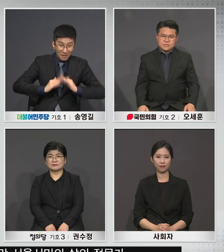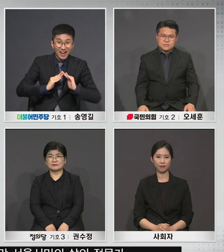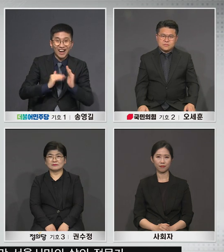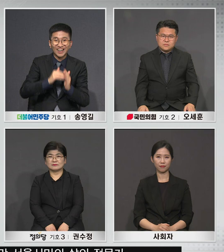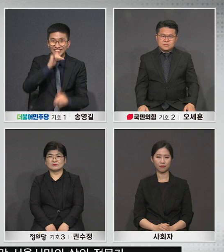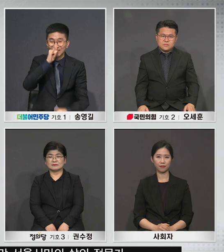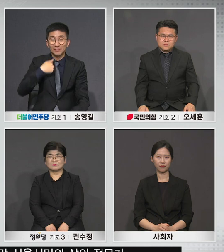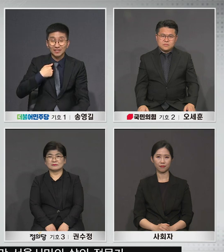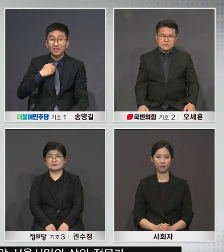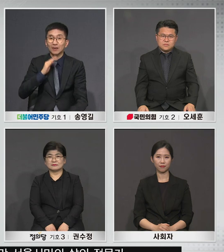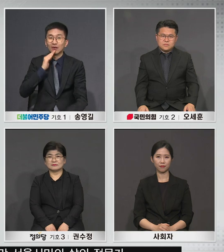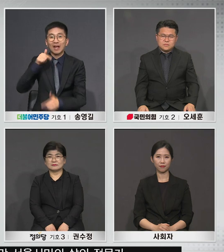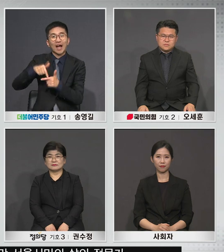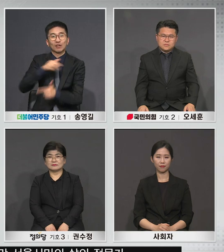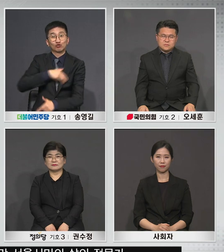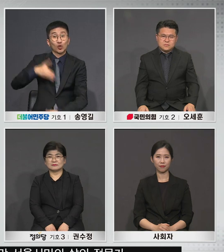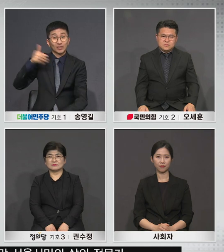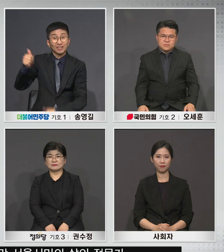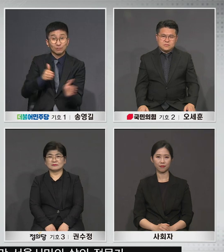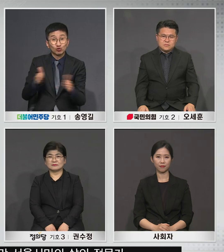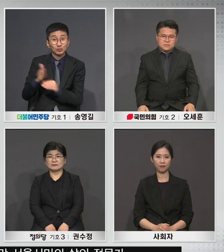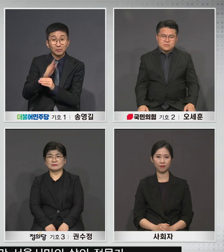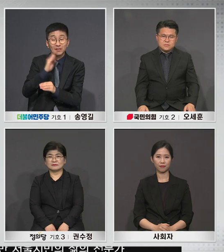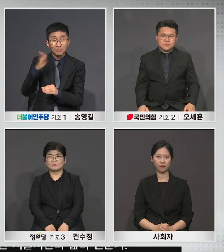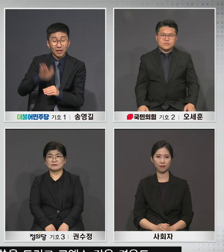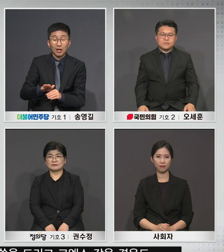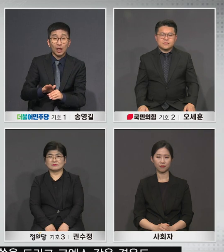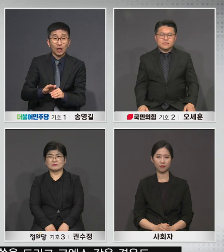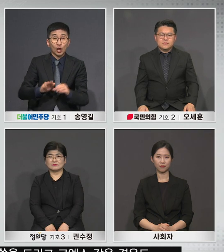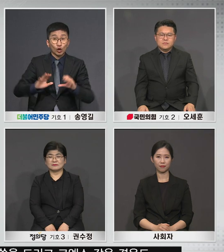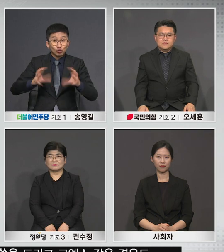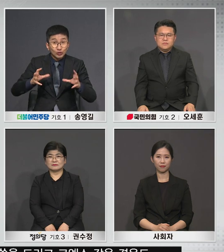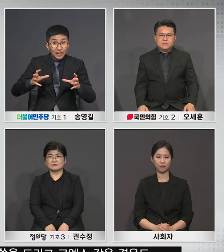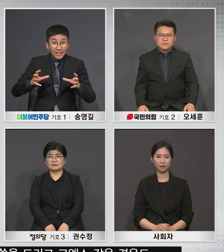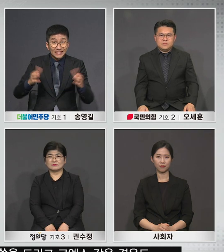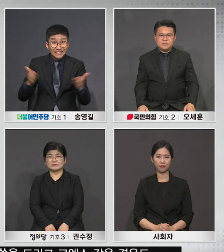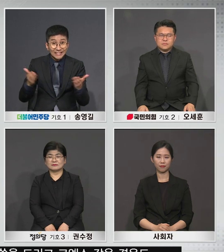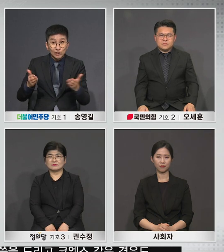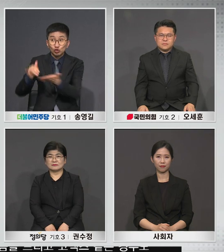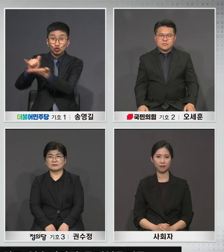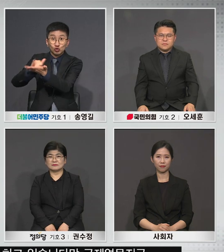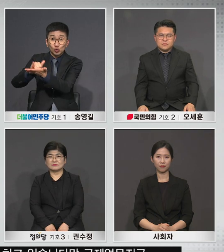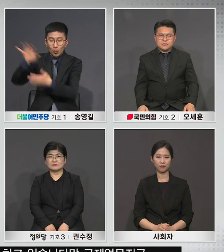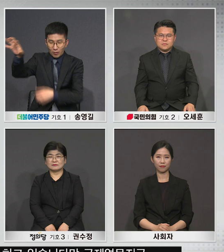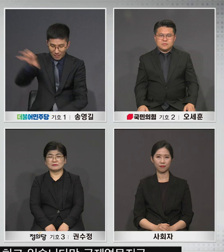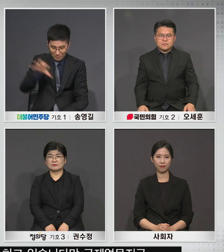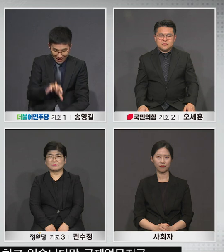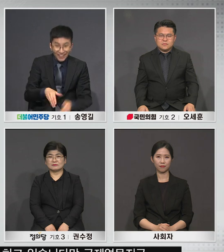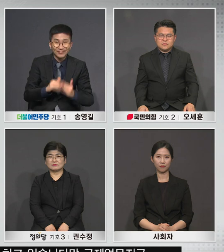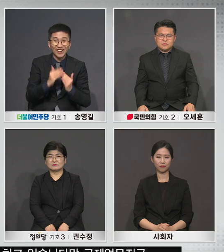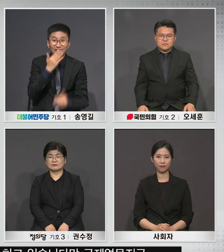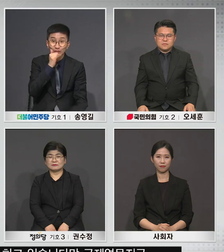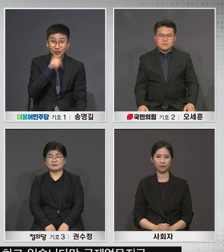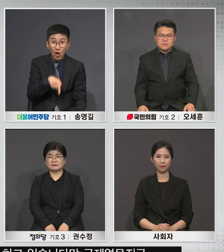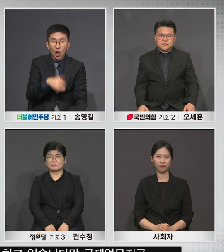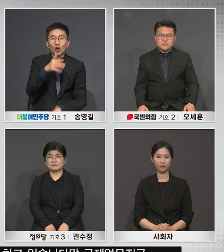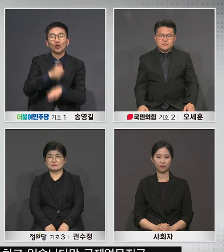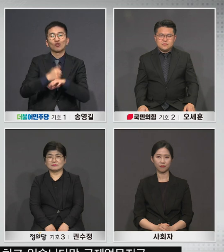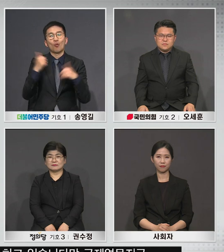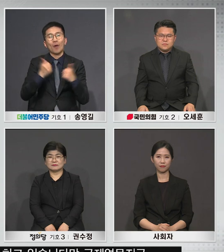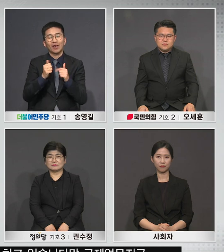국제업무지구가 확장이 될 겁니다, 강남이. 강남이 제2의 뉴욕처럼 발전해가면 수 없는 그런 마이스 산업에 더